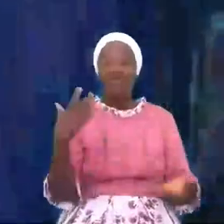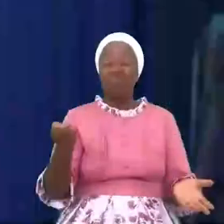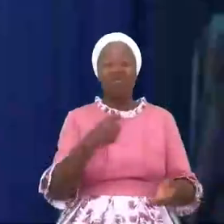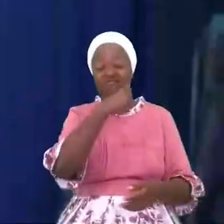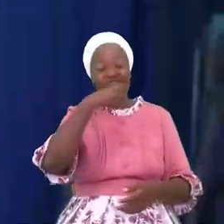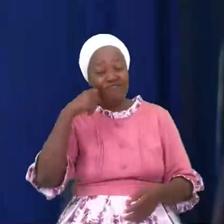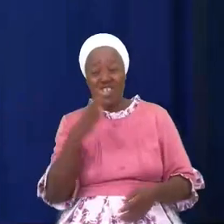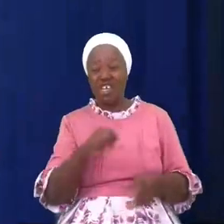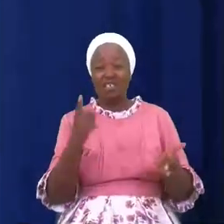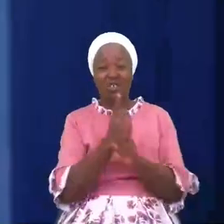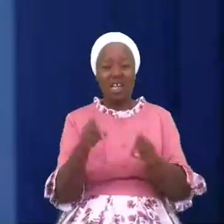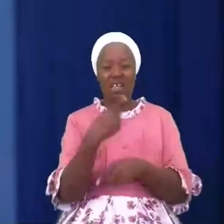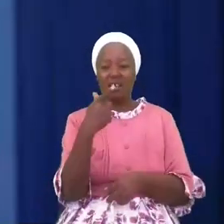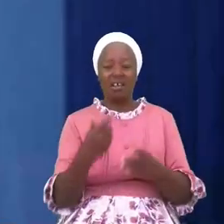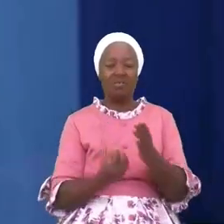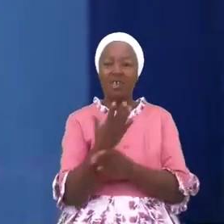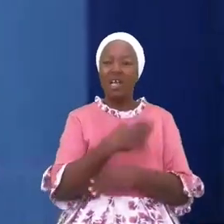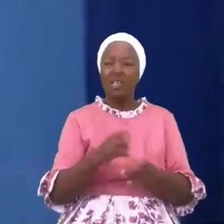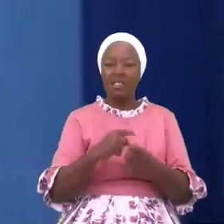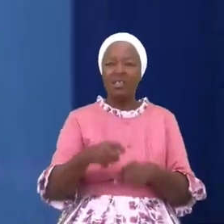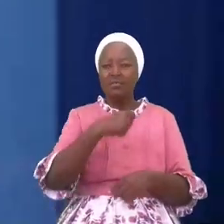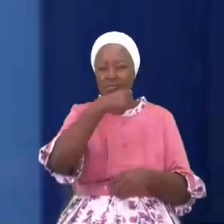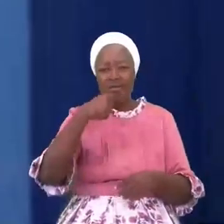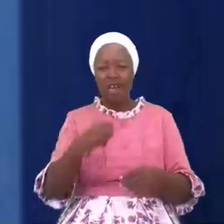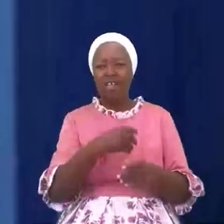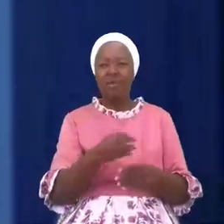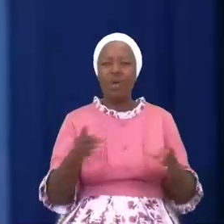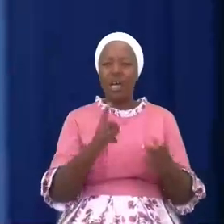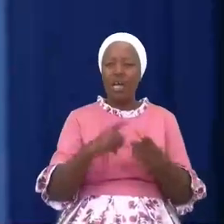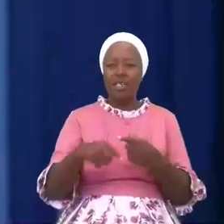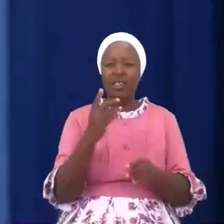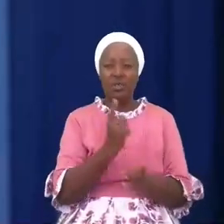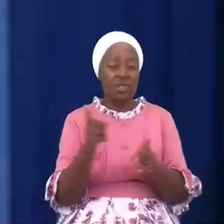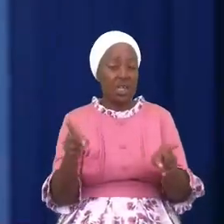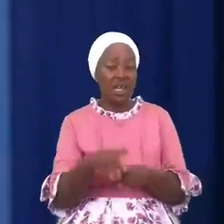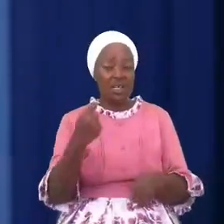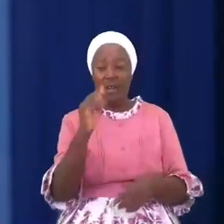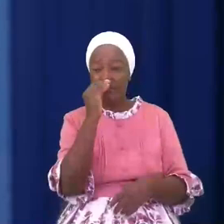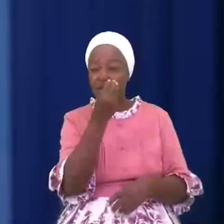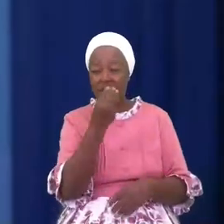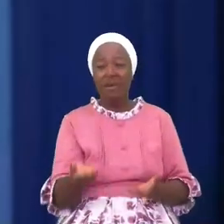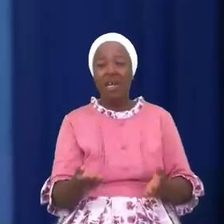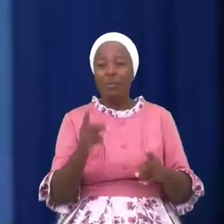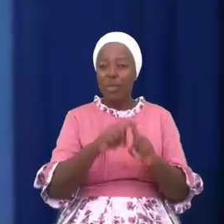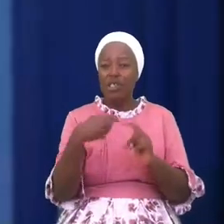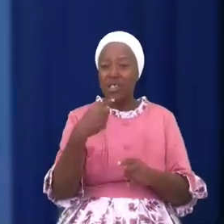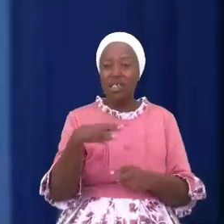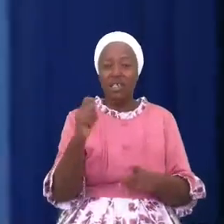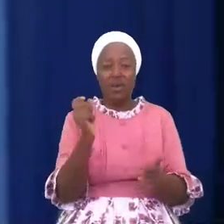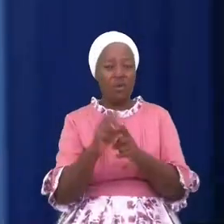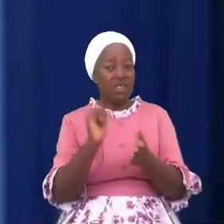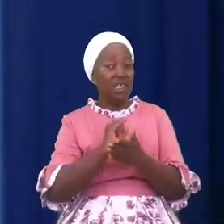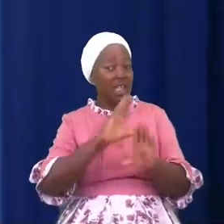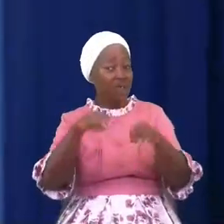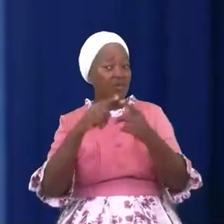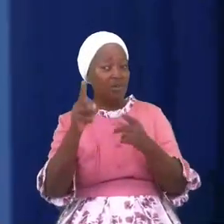l'herbe. Et sèche. Et elles sont comme la fleur. Mais il dit, la parole que je vous ai